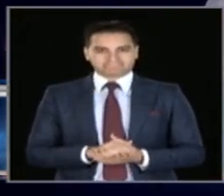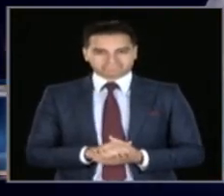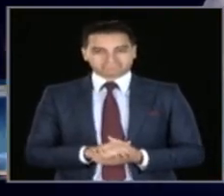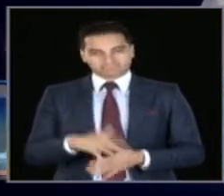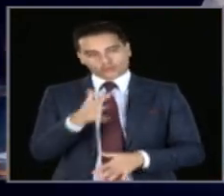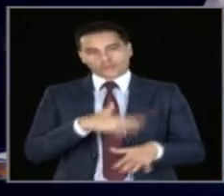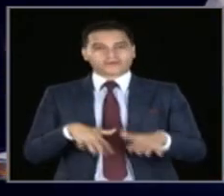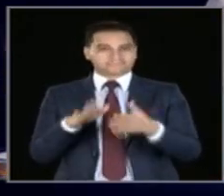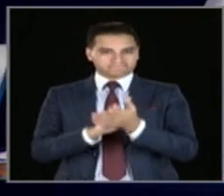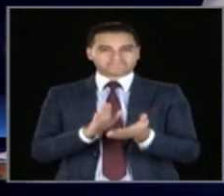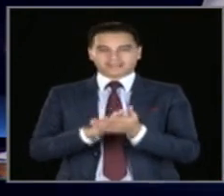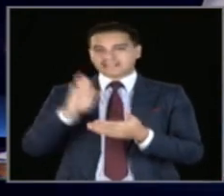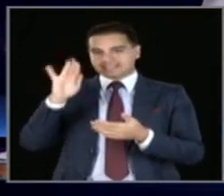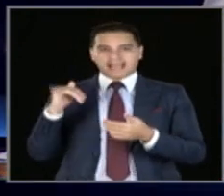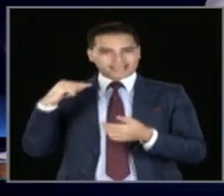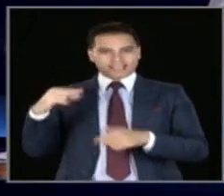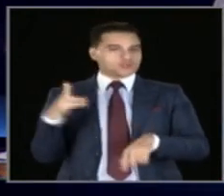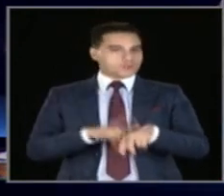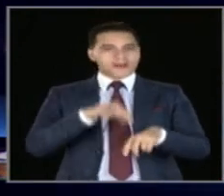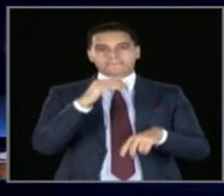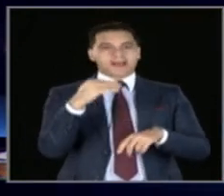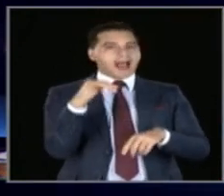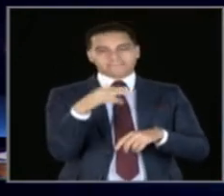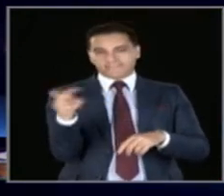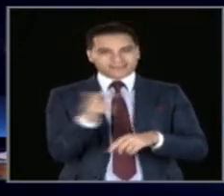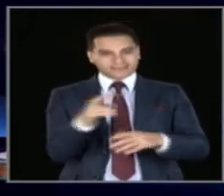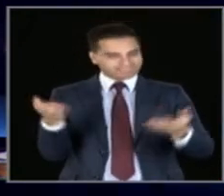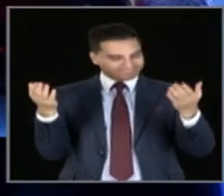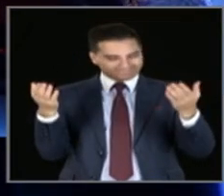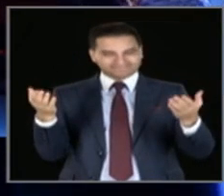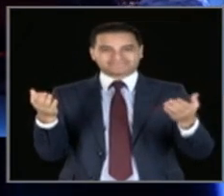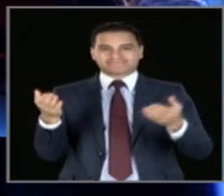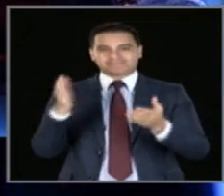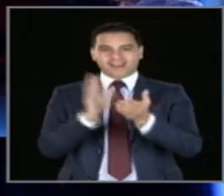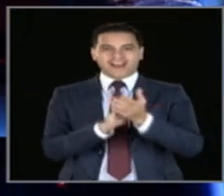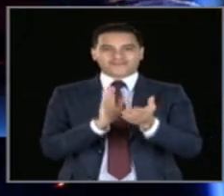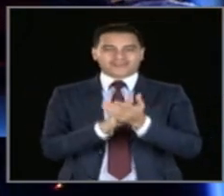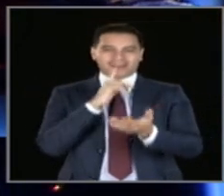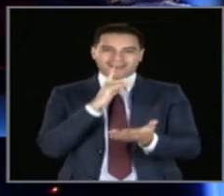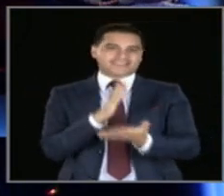كلنا نحيي سيد ومحمد، محمد وسيد، برافو عليك.